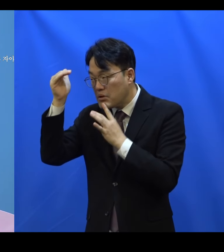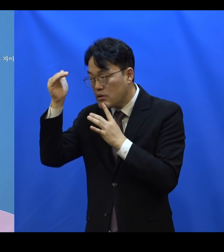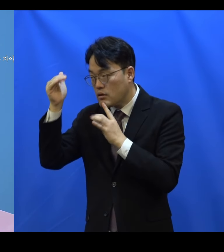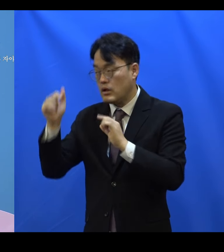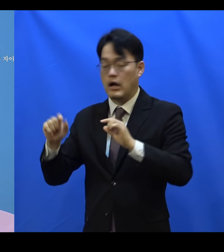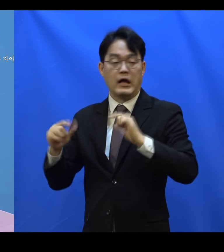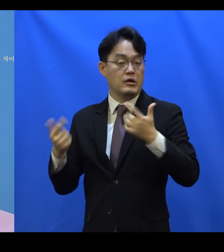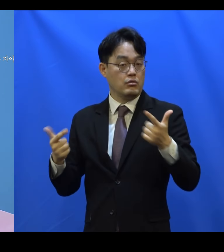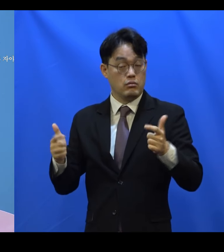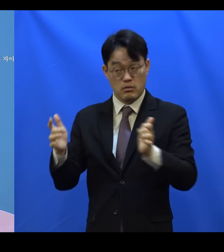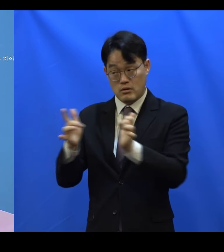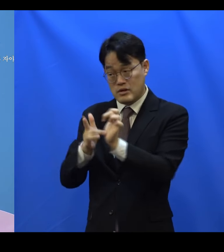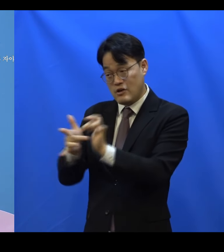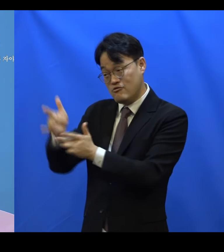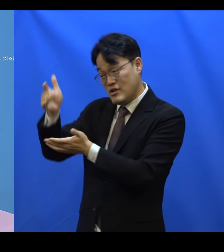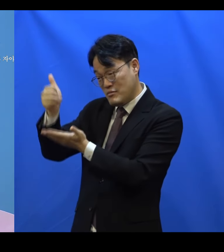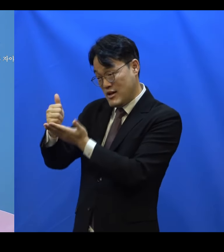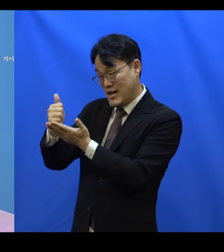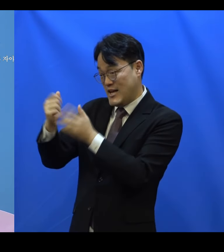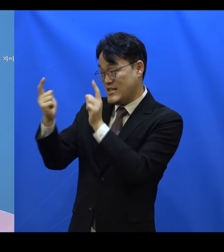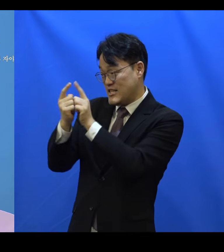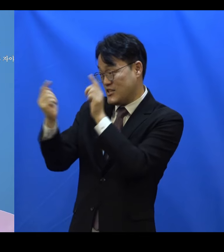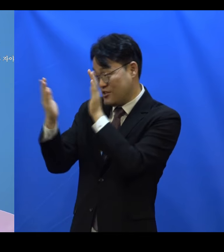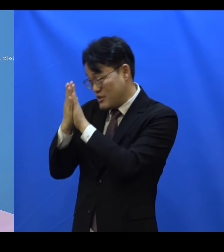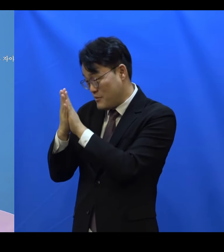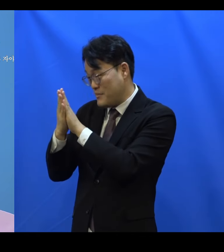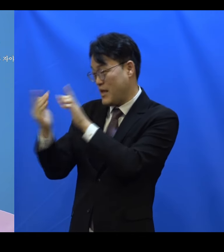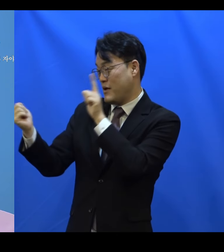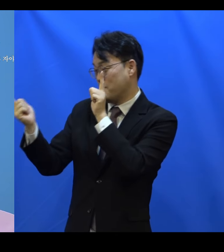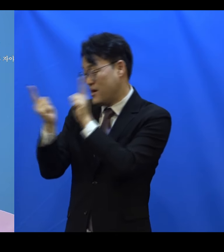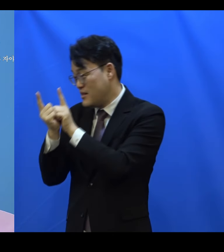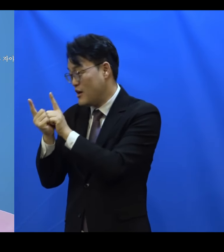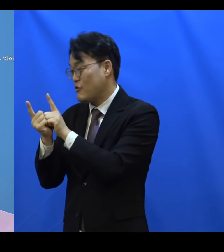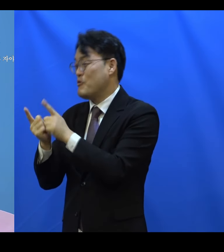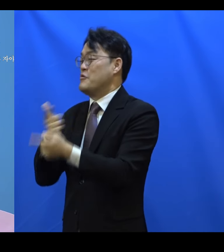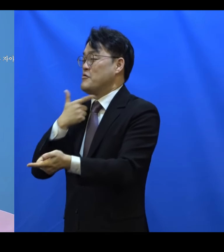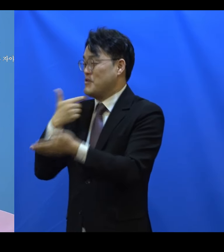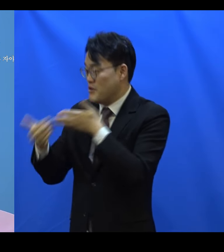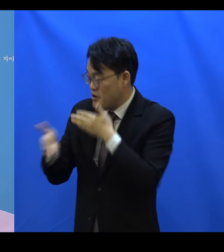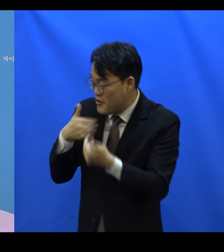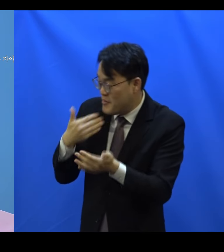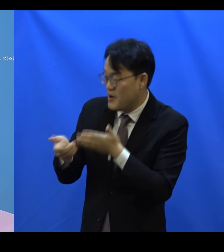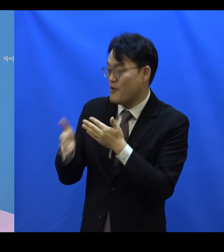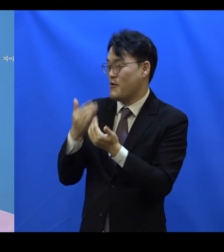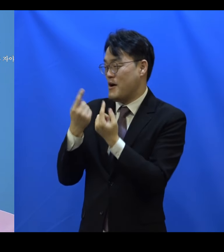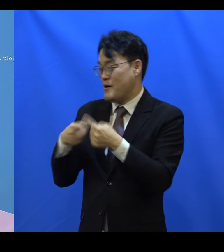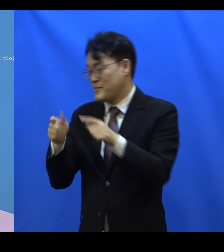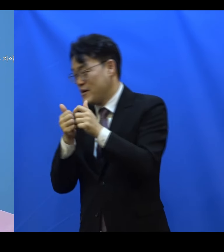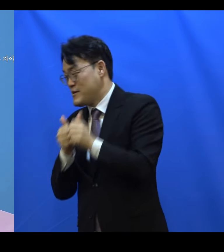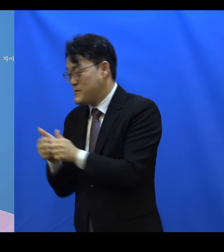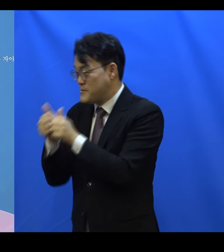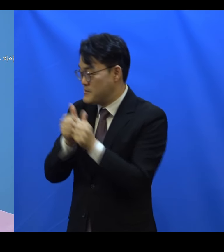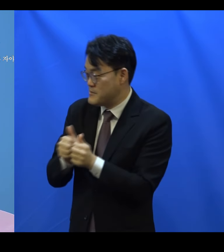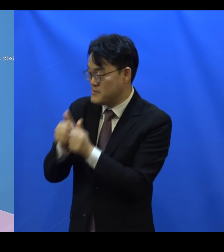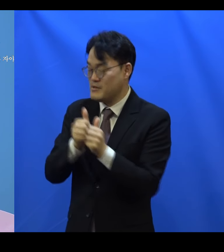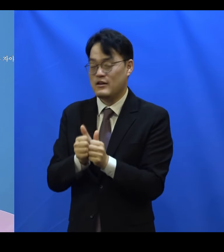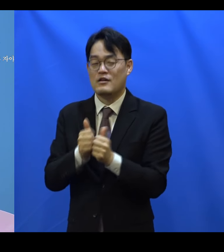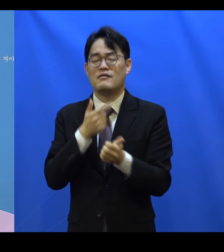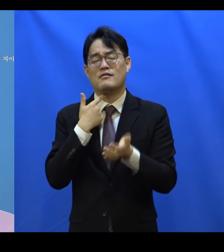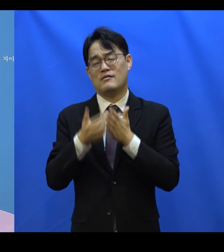이게 우리 안에 좀 있어야 돼. 많이 있어야 돼요, 여러분. 복음 안에 들어가면 쥐어짜는 게 없어져요.